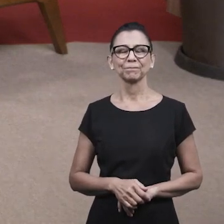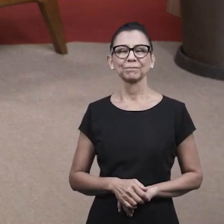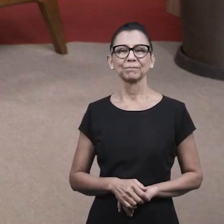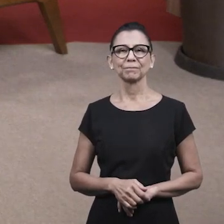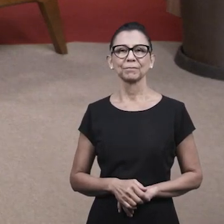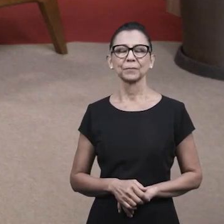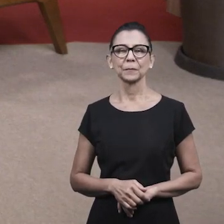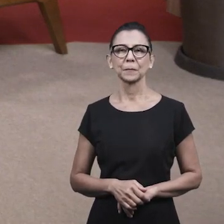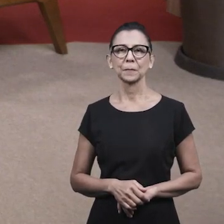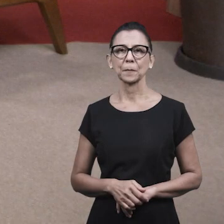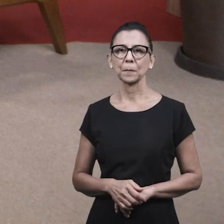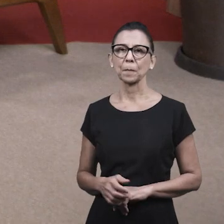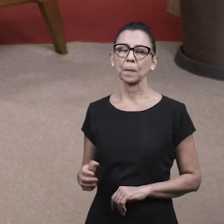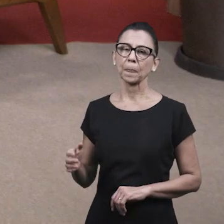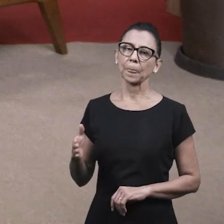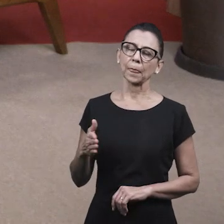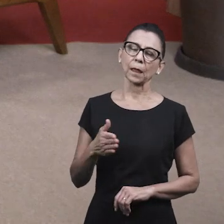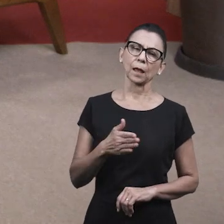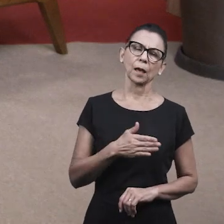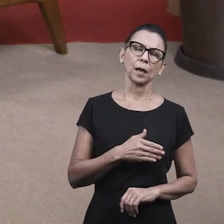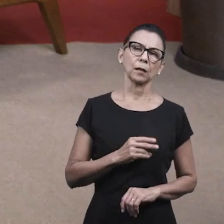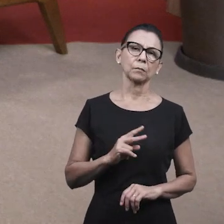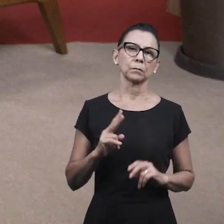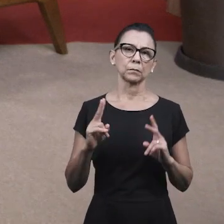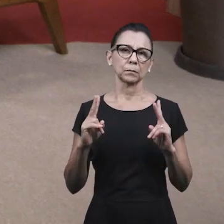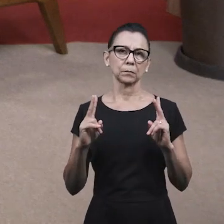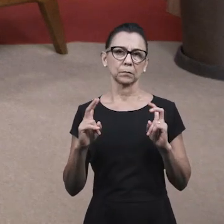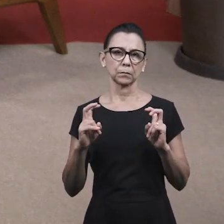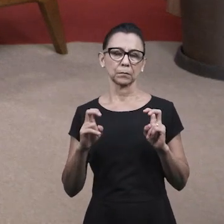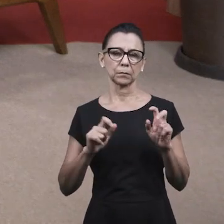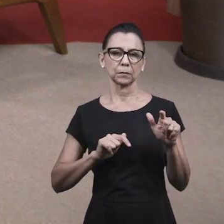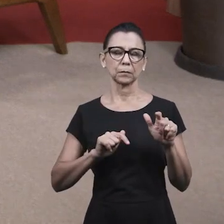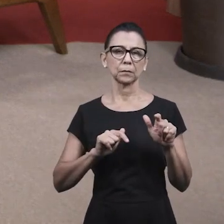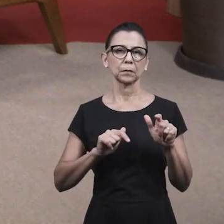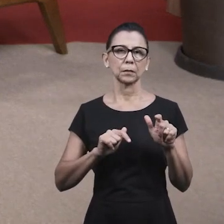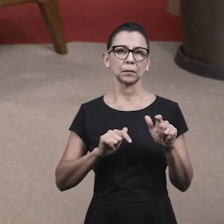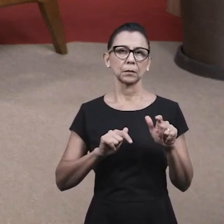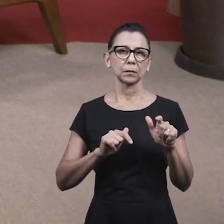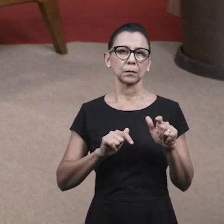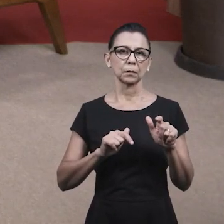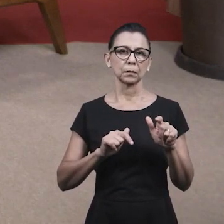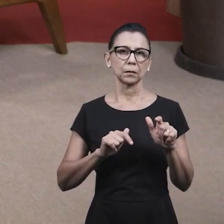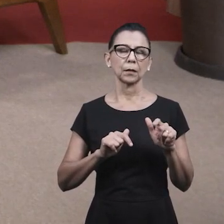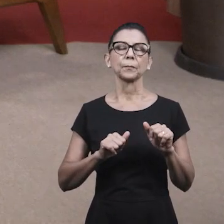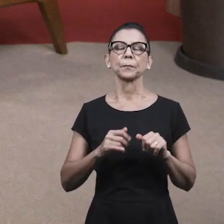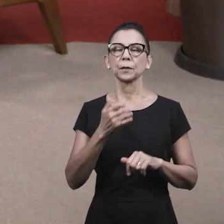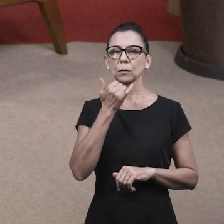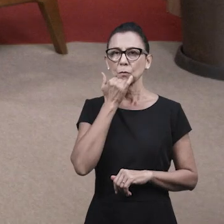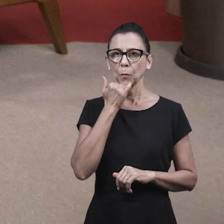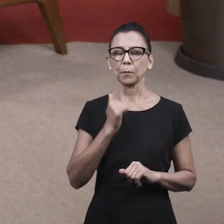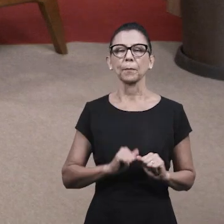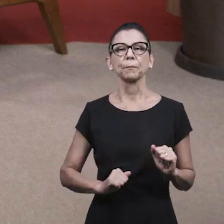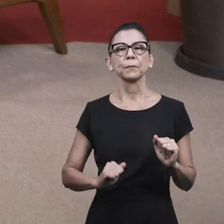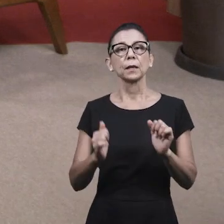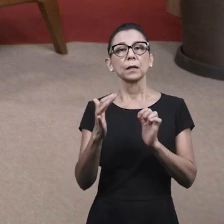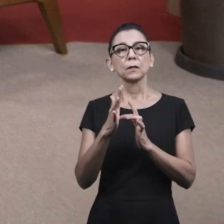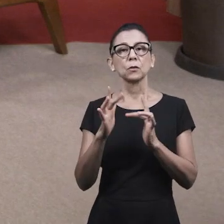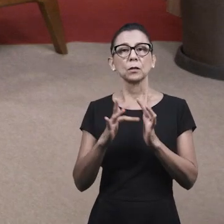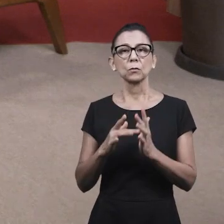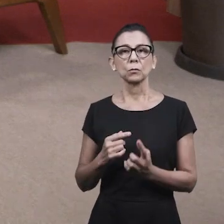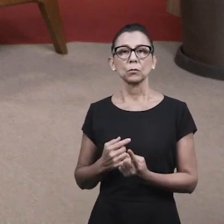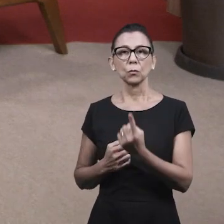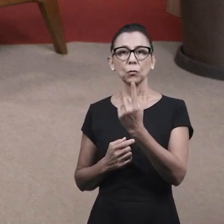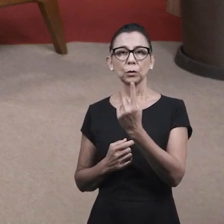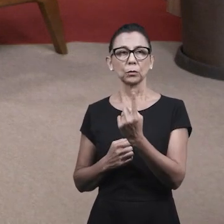Jésus. Nous avons travaillé cette thématique Jésus, le seul médiateur, c'est le médiateur, la seule façon d'arriver à